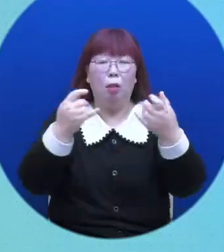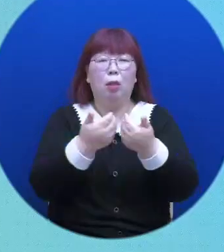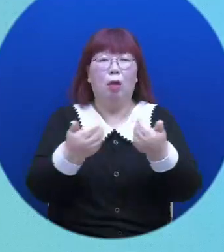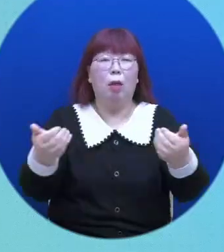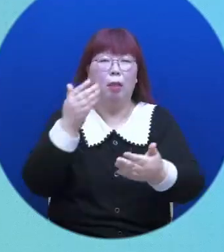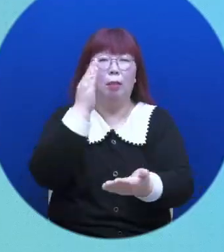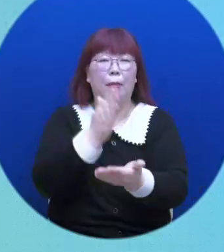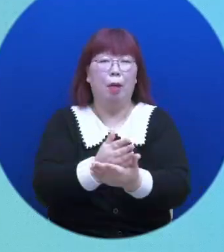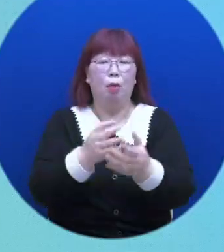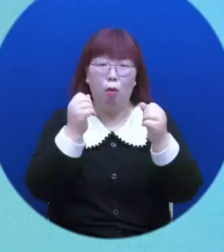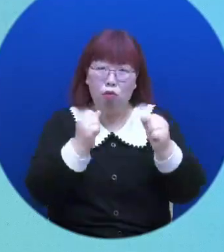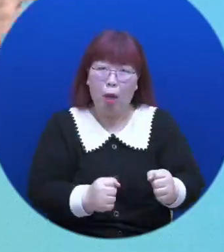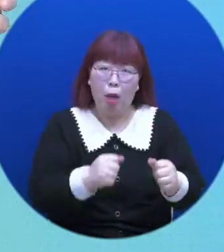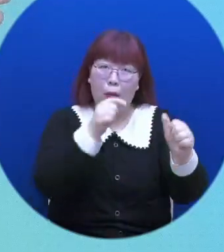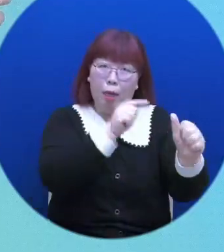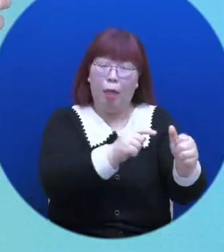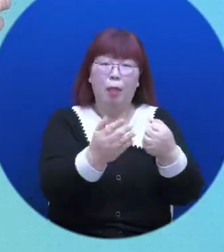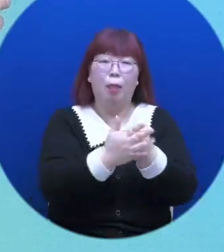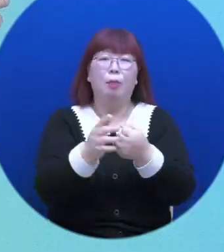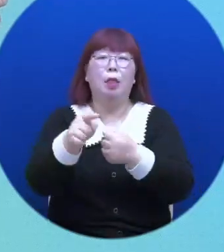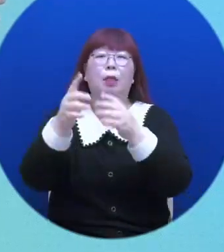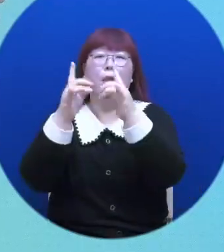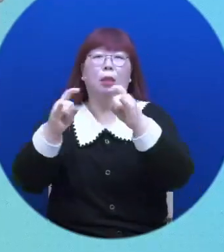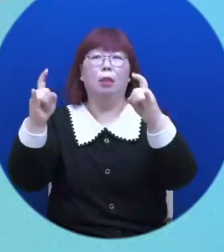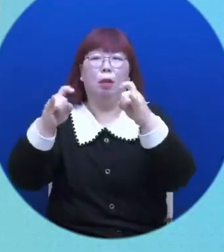그 말씀을 따라 그 성에 유합니다.